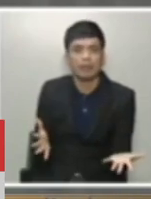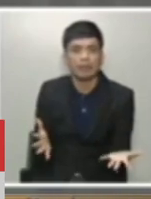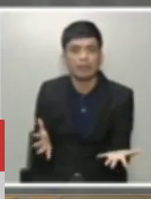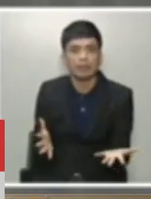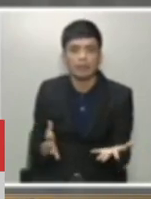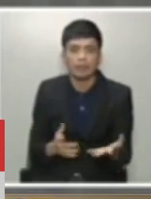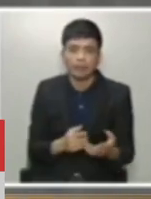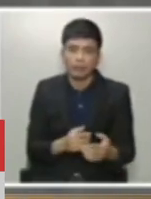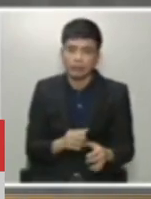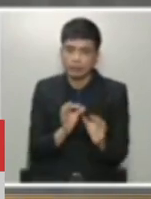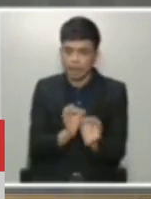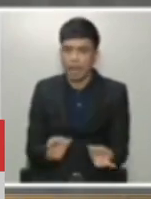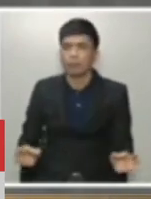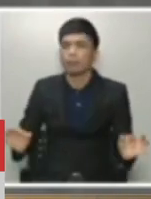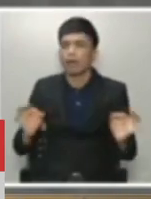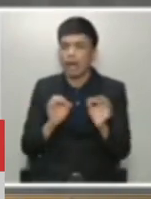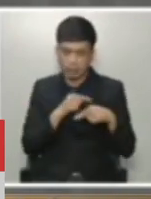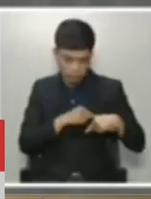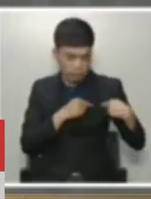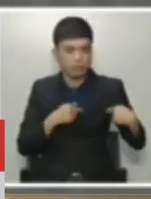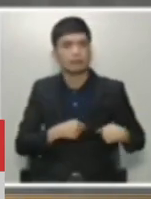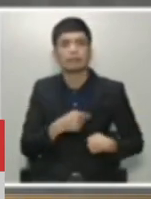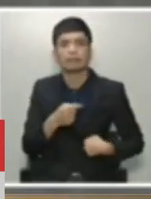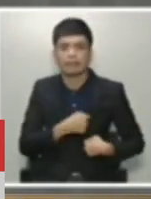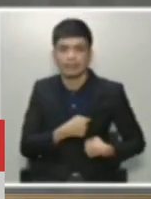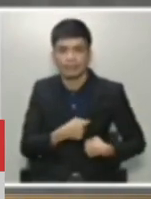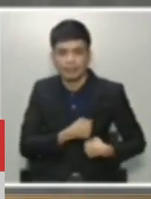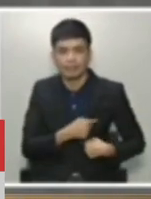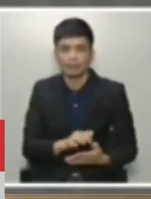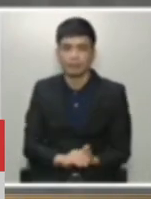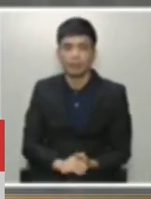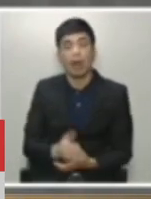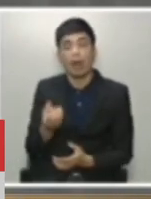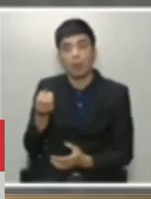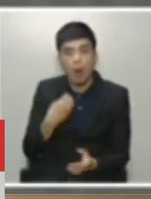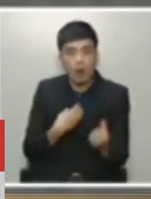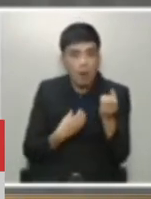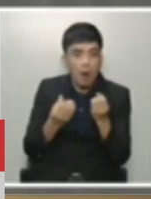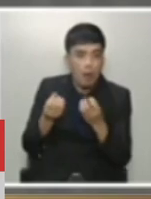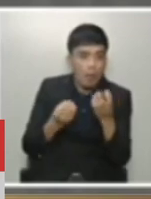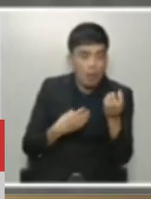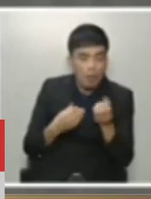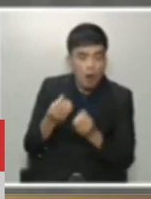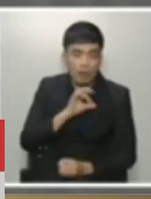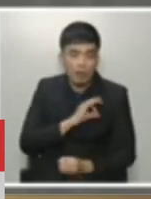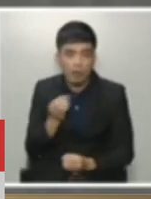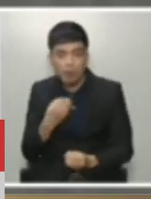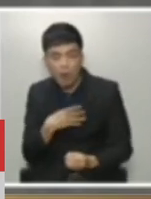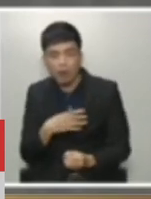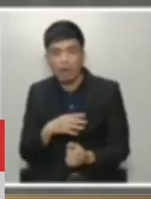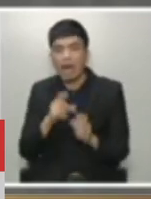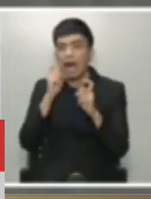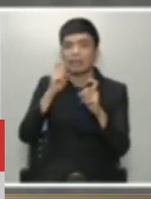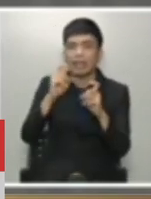งอยู่ท่านสมาชิกหลายท่านบอกว่ามันไม่อันตรายมันตายน้อยแค่